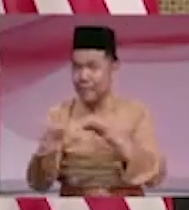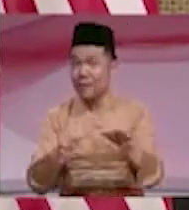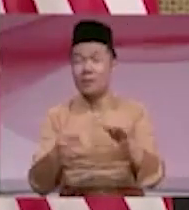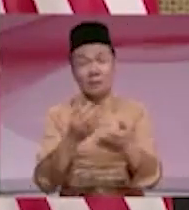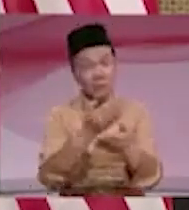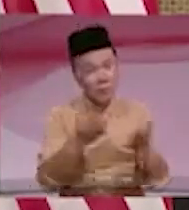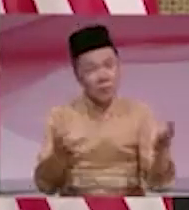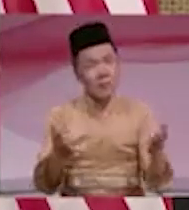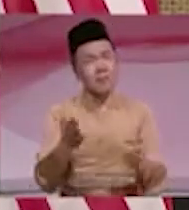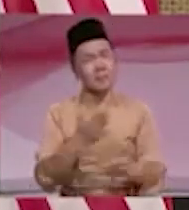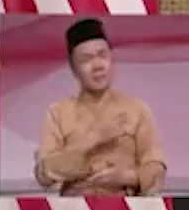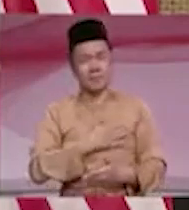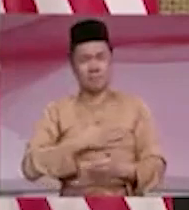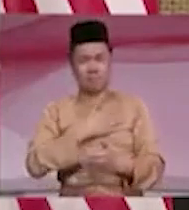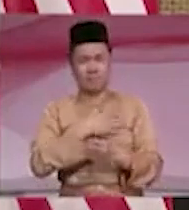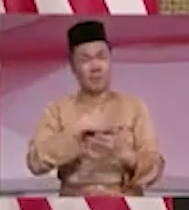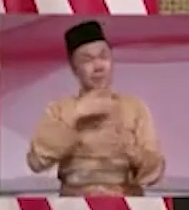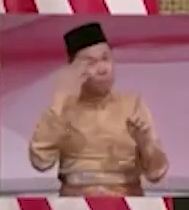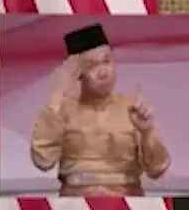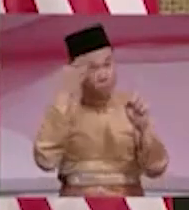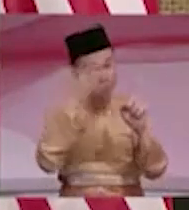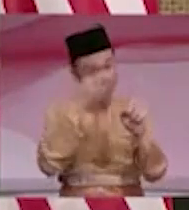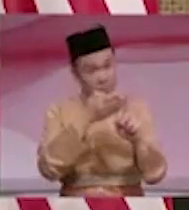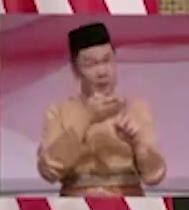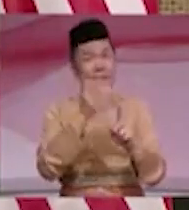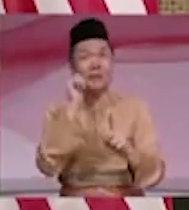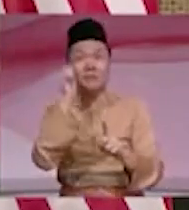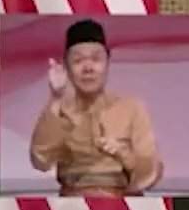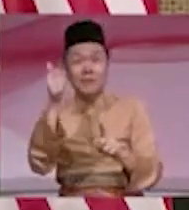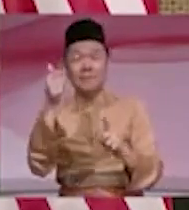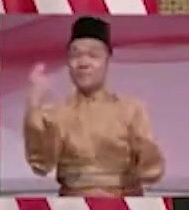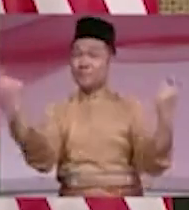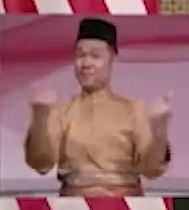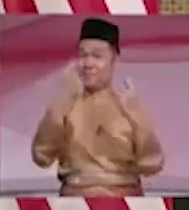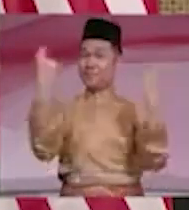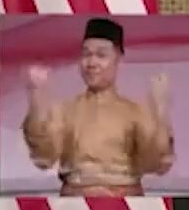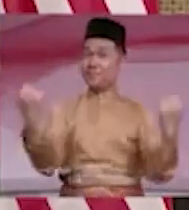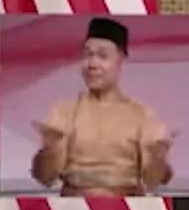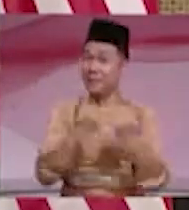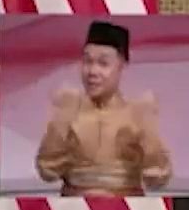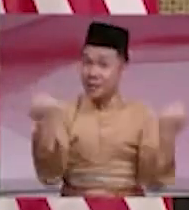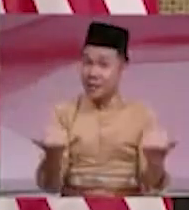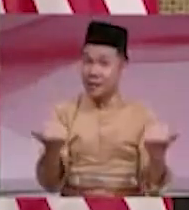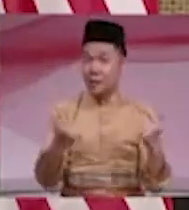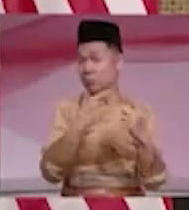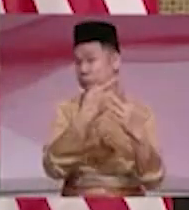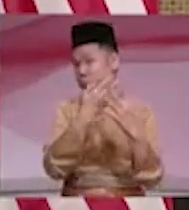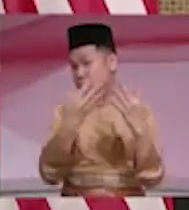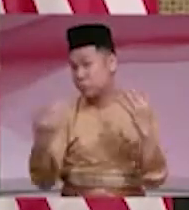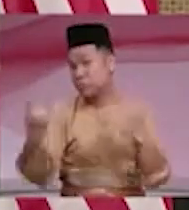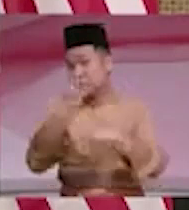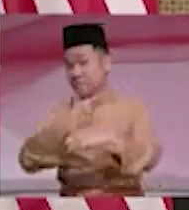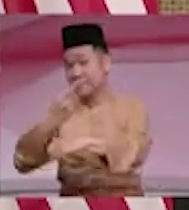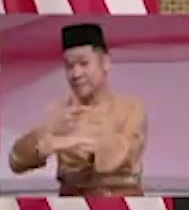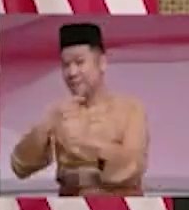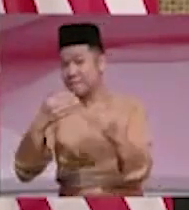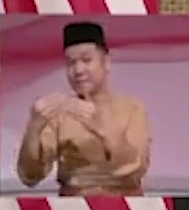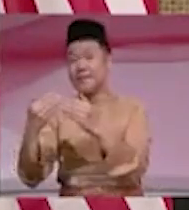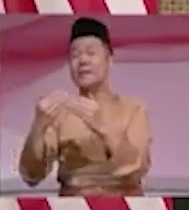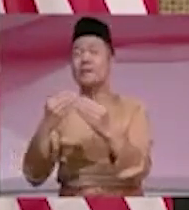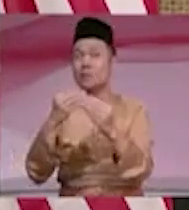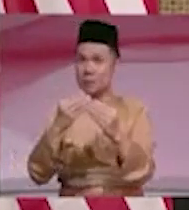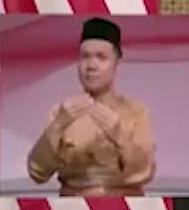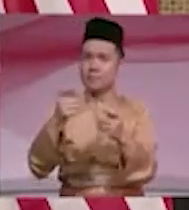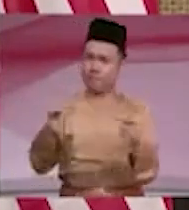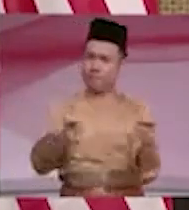Hai supaya sepanjang sambutane durchfall dan pada hari-hari tasyriq keadaan terkawal